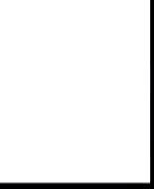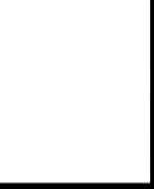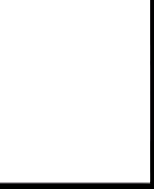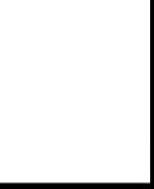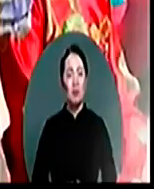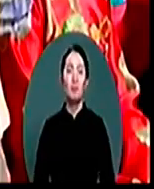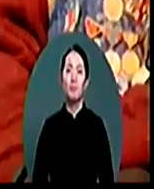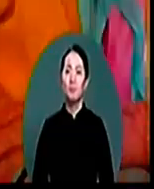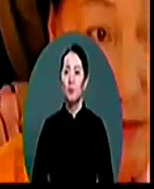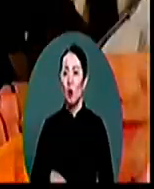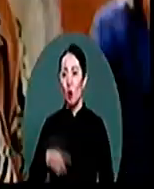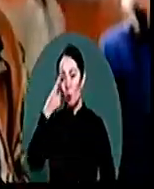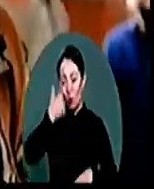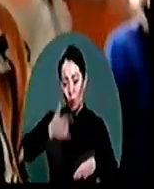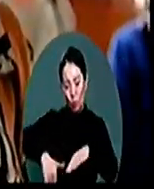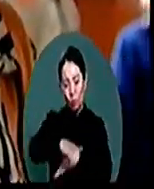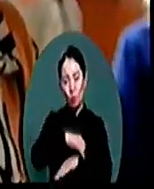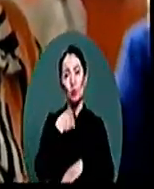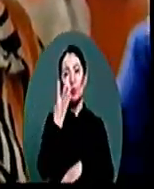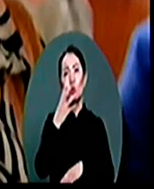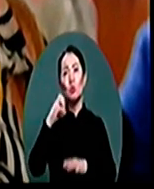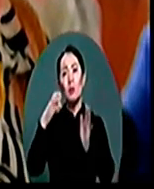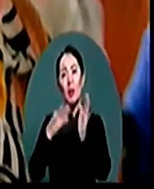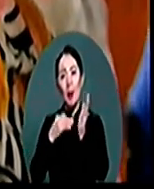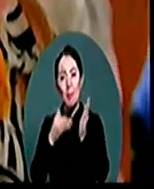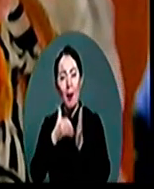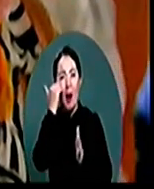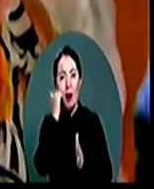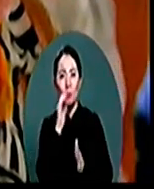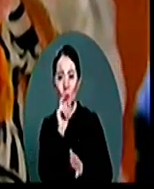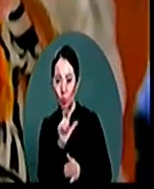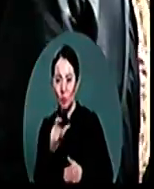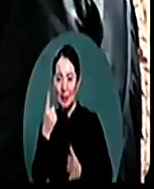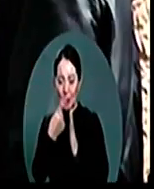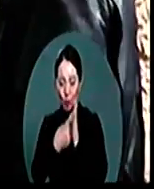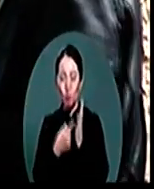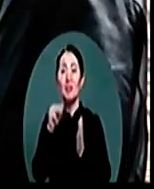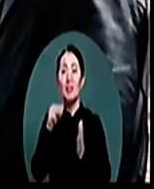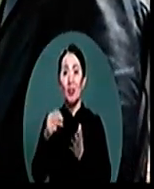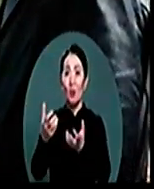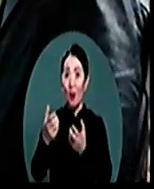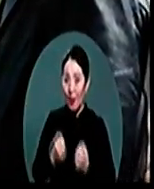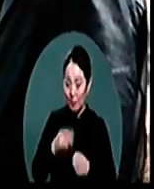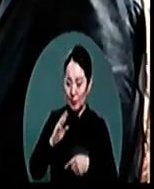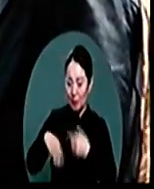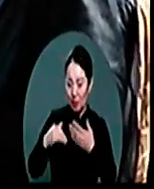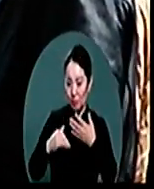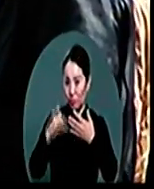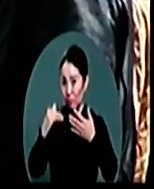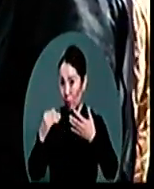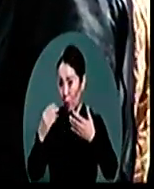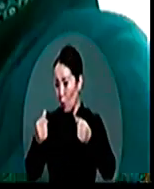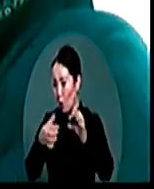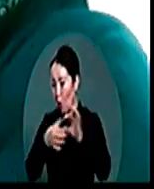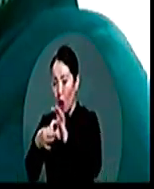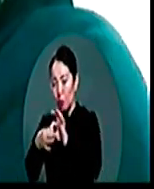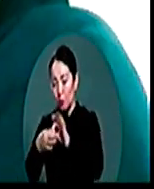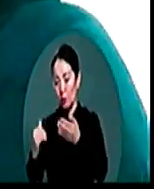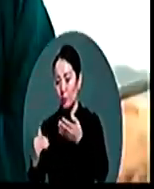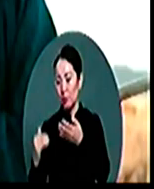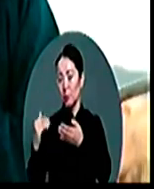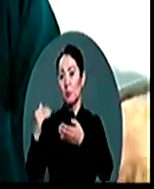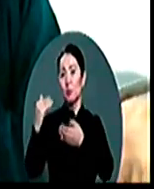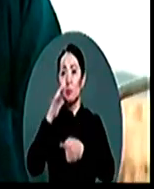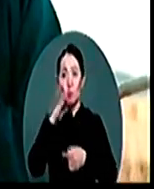болохгүй. Монгол улсад 408,000 гаруй ахмад наснууд сар бүр тэтгэвэр авч байна. Цаашид инфляцийн үнийн өсөлтөд уялдуулан